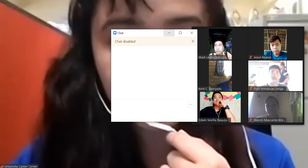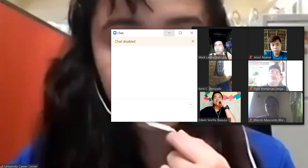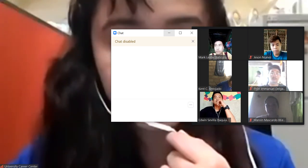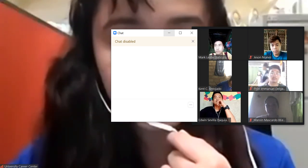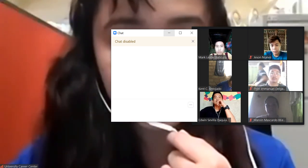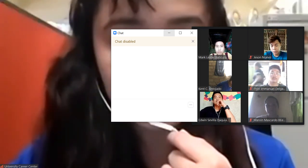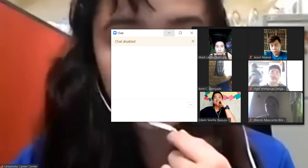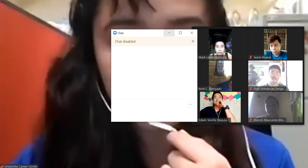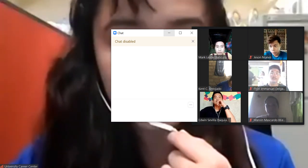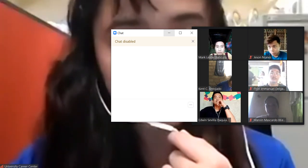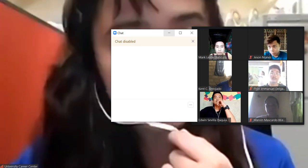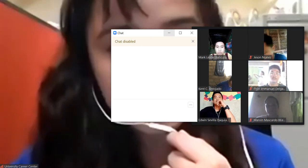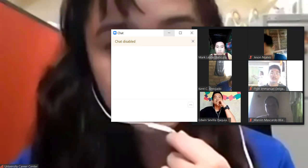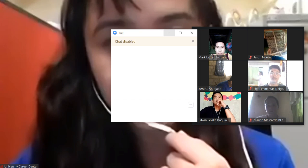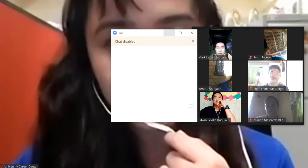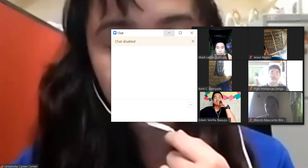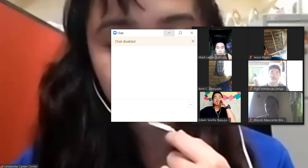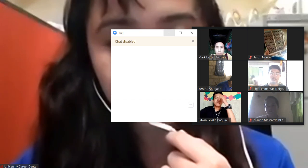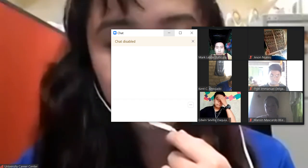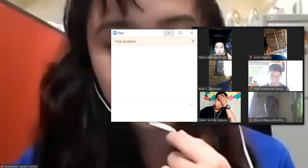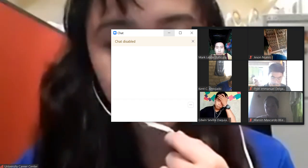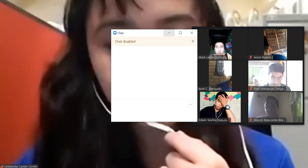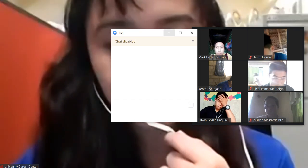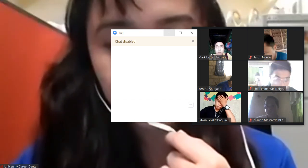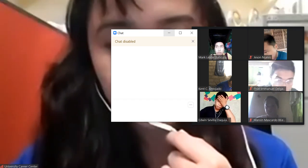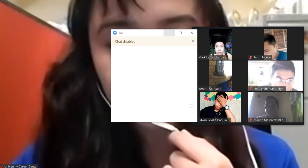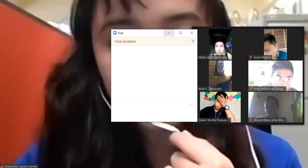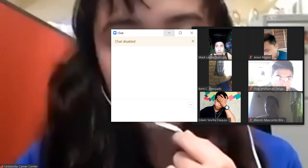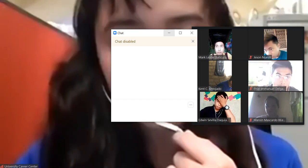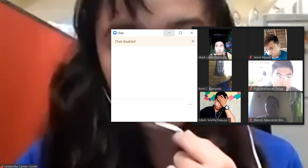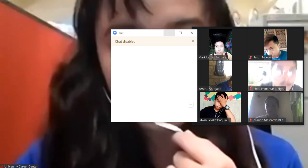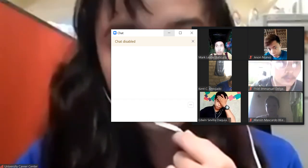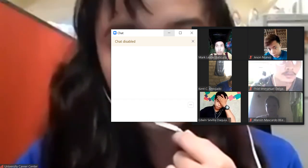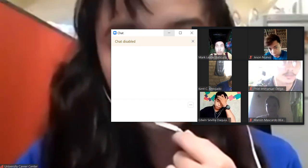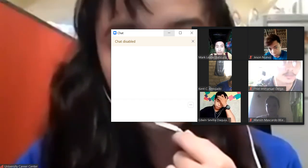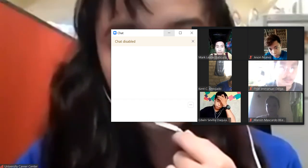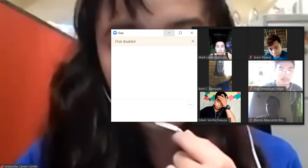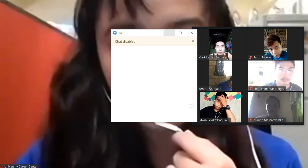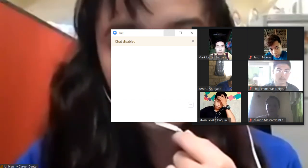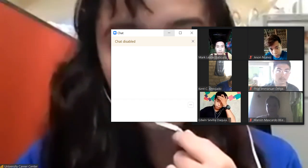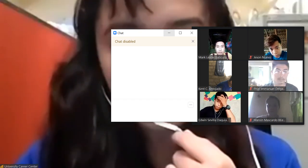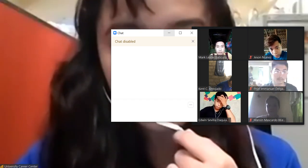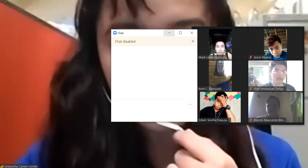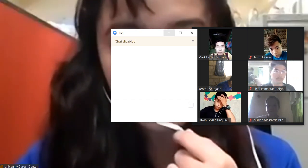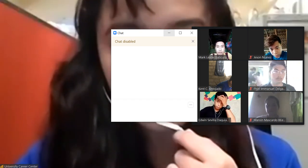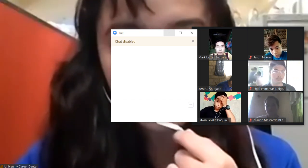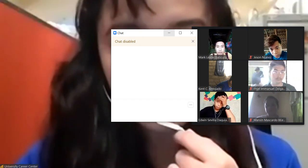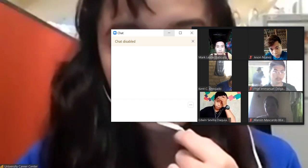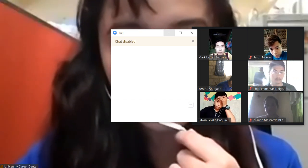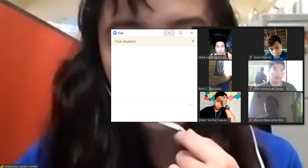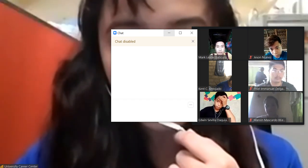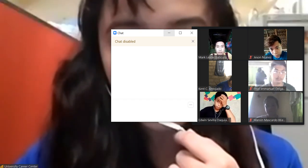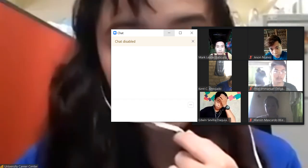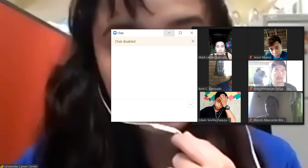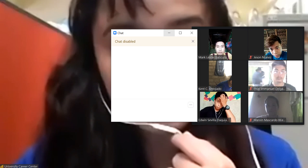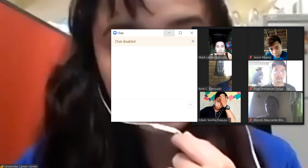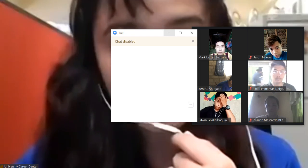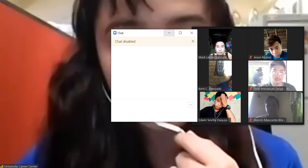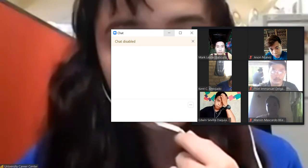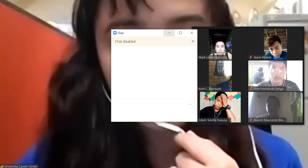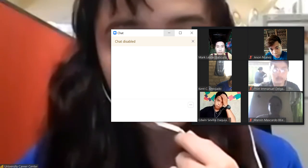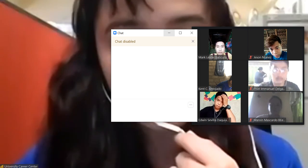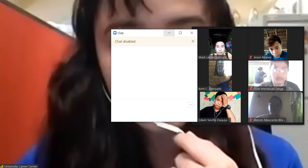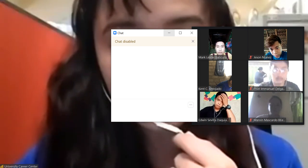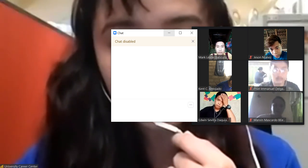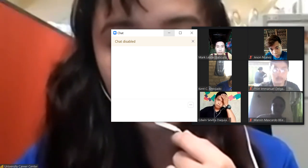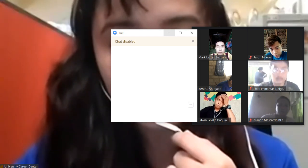afternoon would be a bit lengthy. So taas-taas gid siya, and it will consume data good. So if you have any problems when it comes to